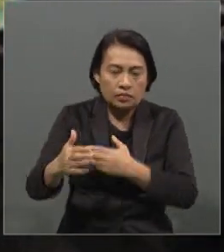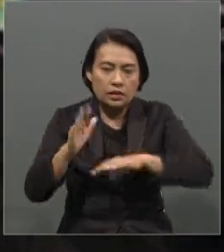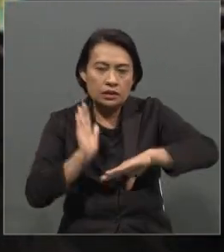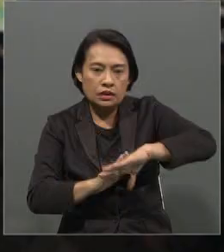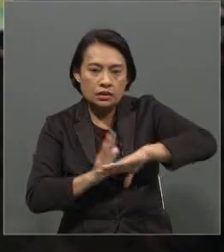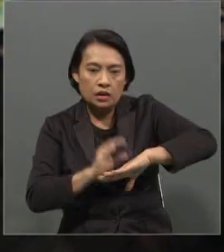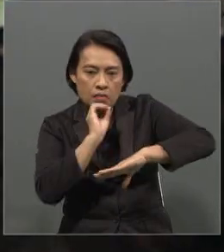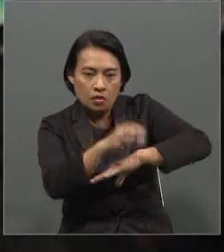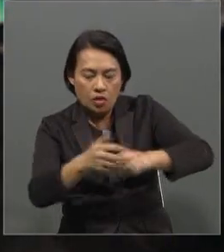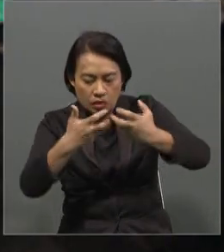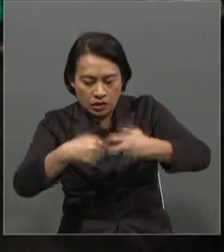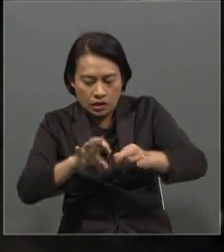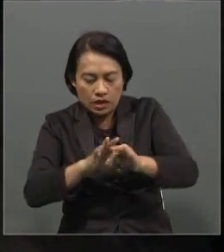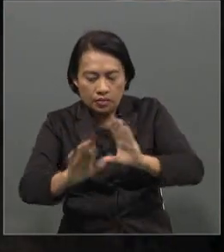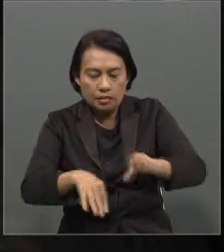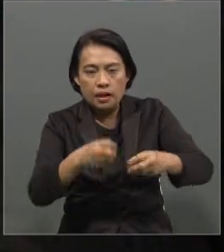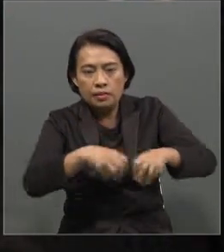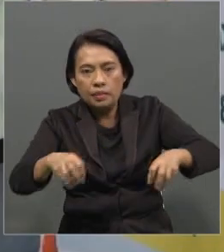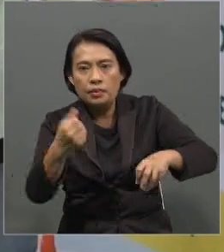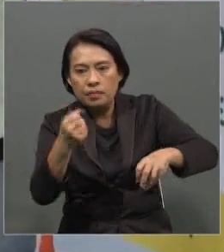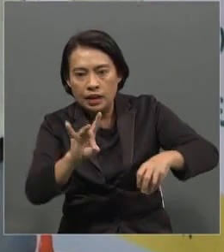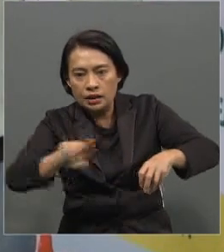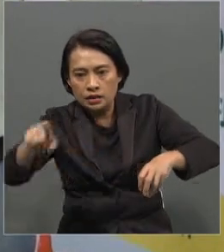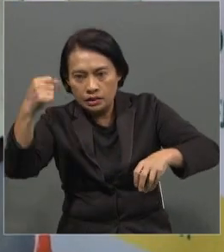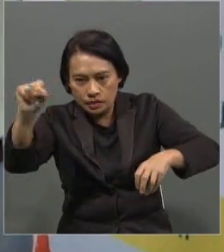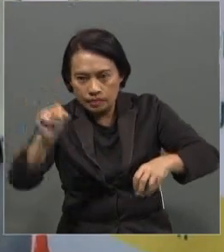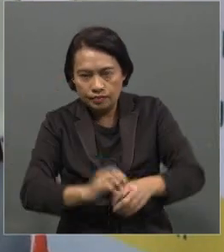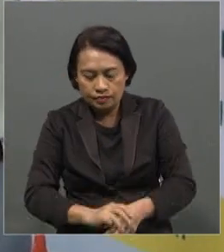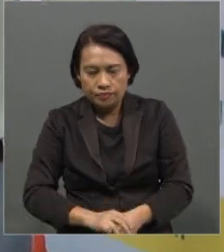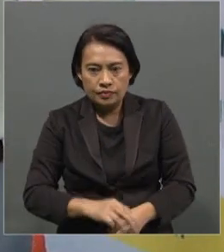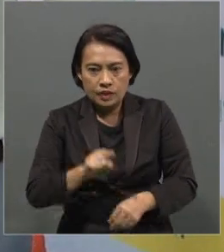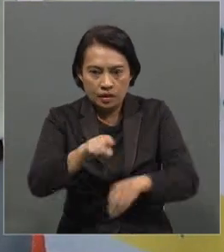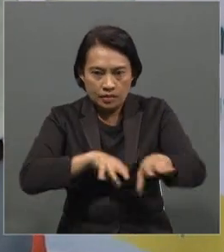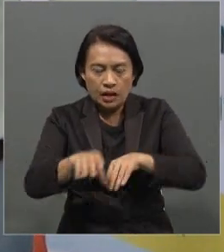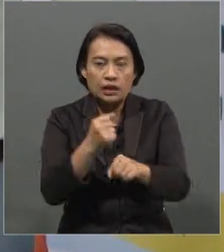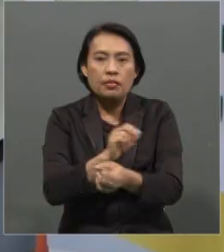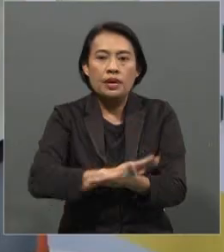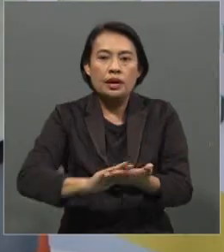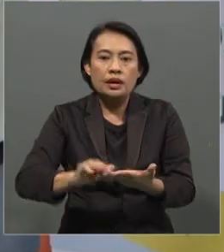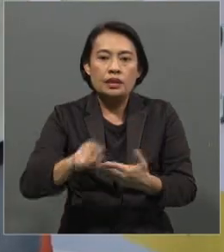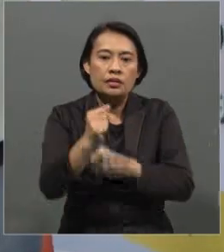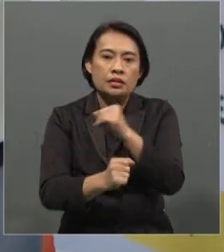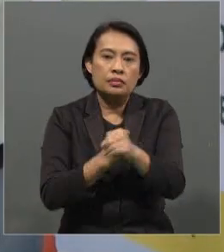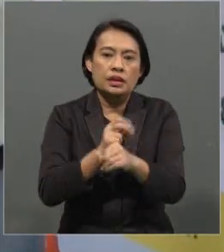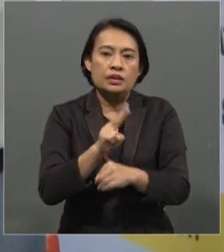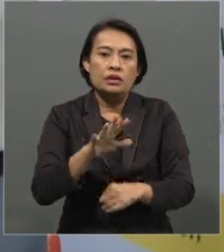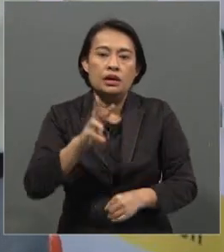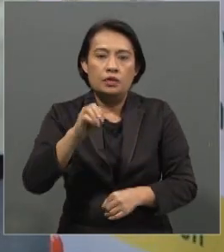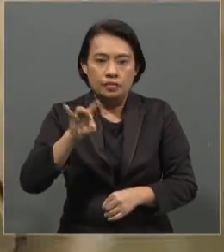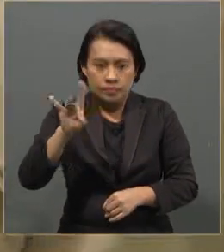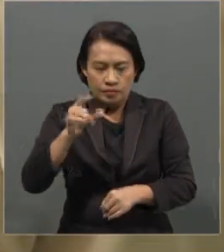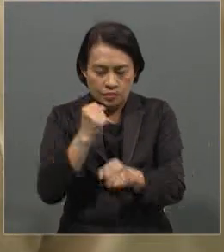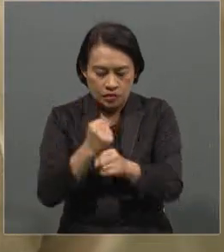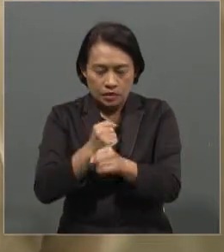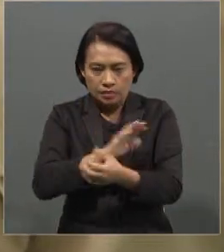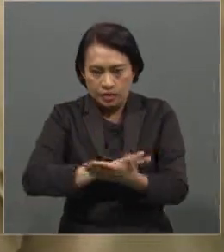ภัยนะครับประมาณ 8-10ชุดแล้วตั้งเป้าว่าจะเข้าไปติดตั้งให้แล้วเสร็จภายในปีงบประมาณ 2568นี้แหละอย่างไรก็ตามนะ